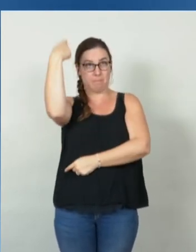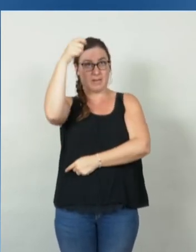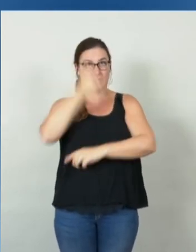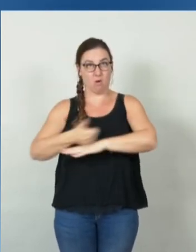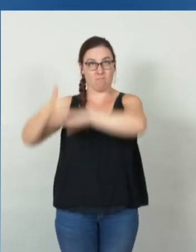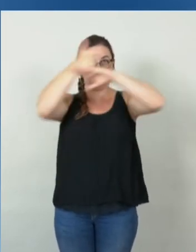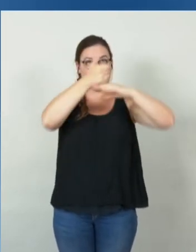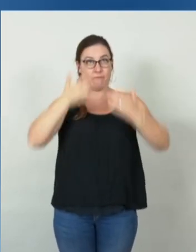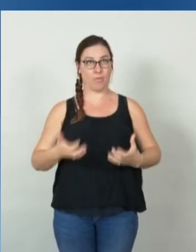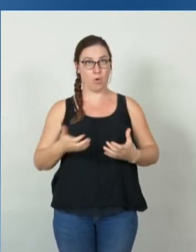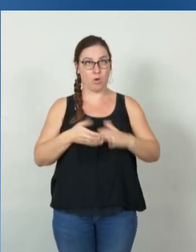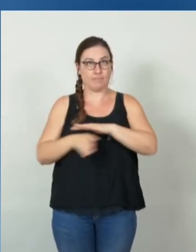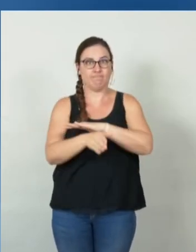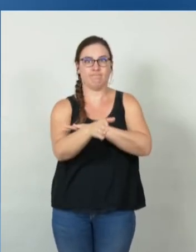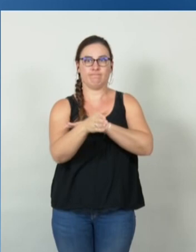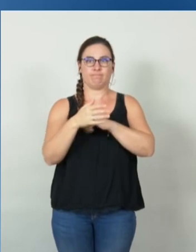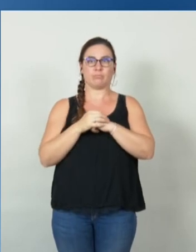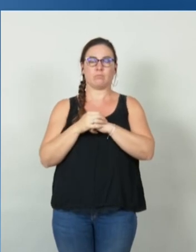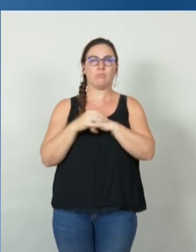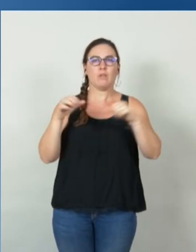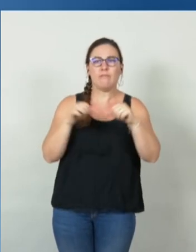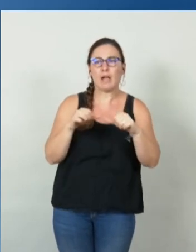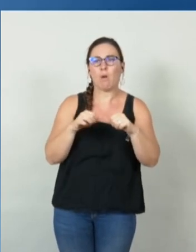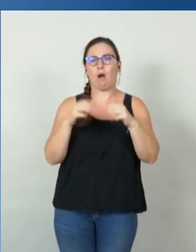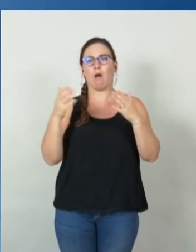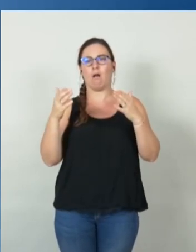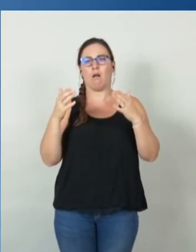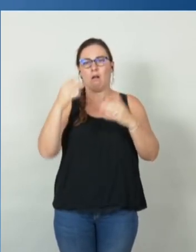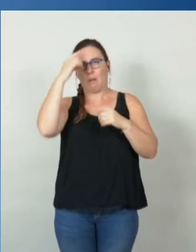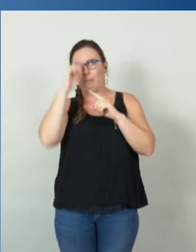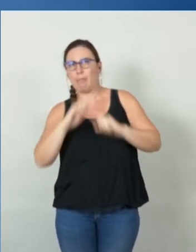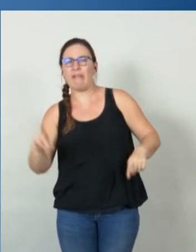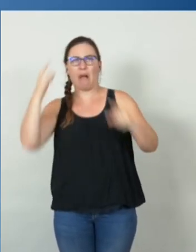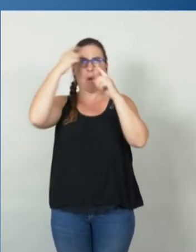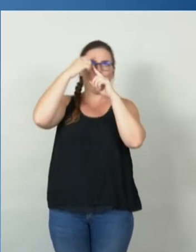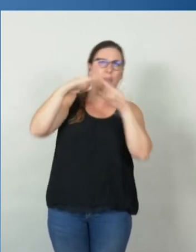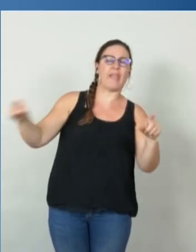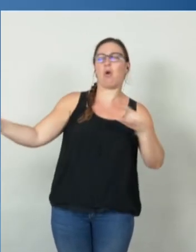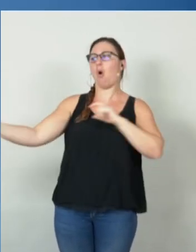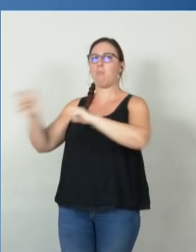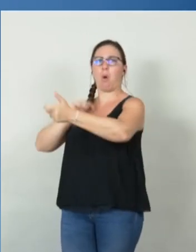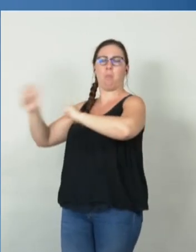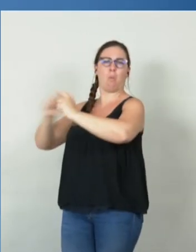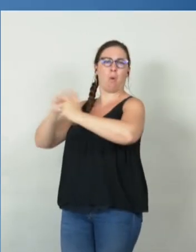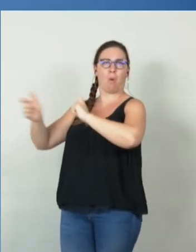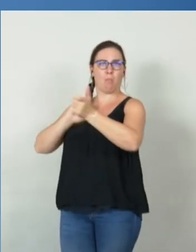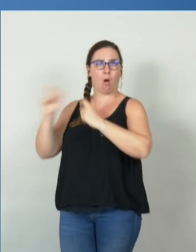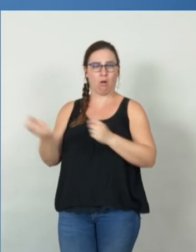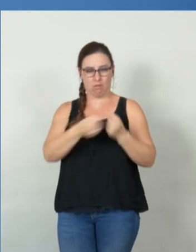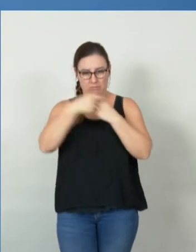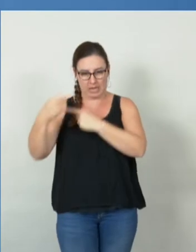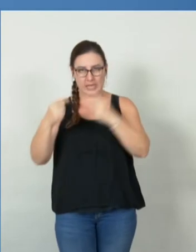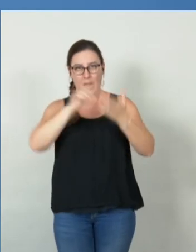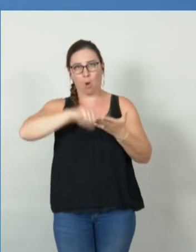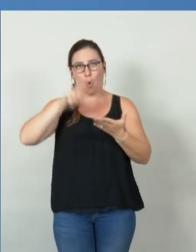effectivement des problèmes d’aller-retour de de non accord sur un certain nombre de dossiers coûte au final à terme dans